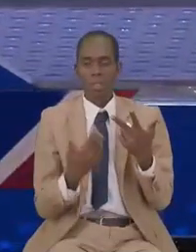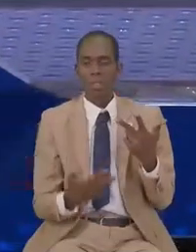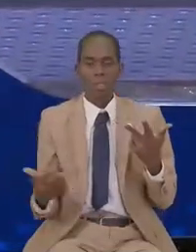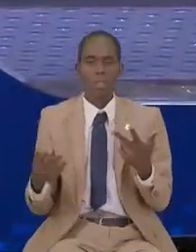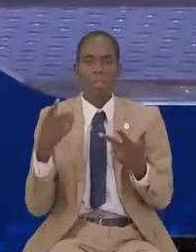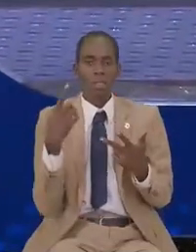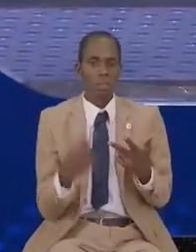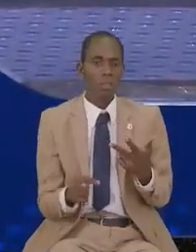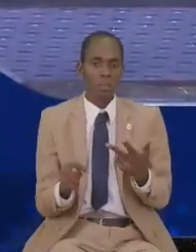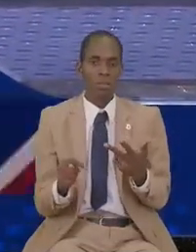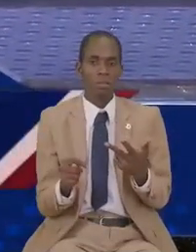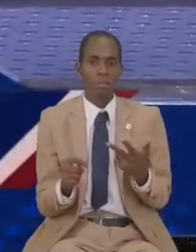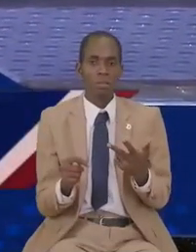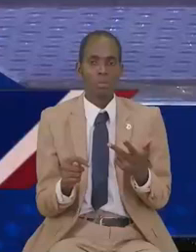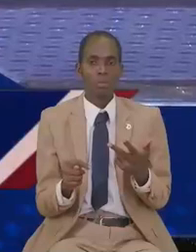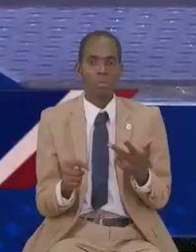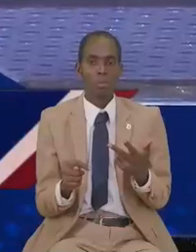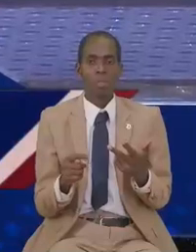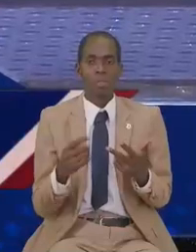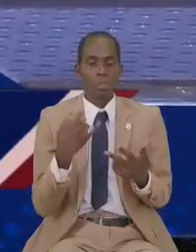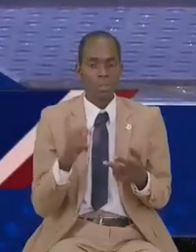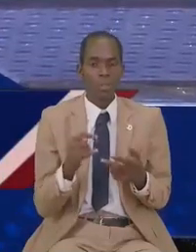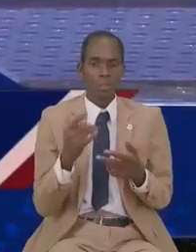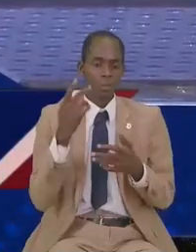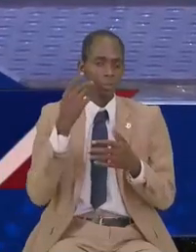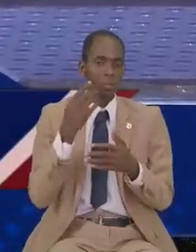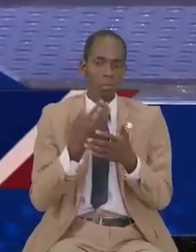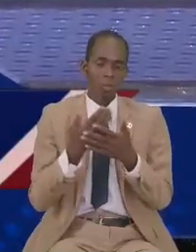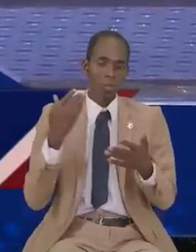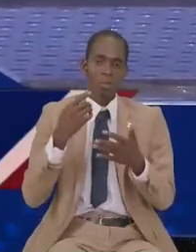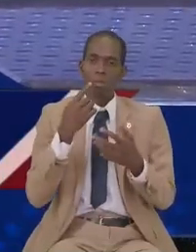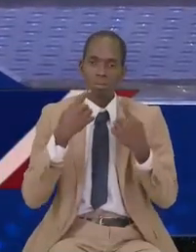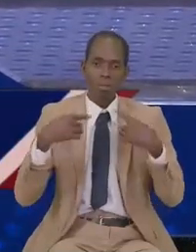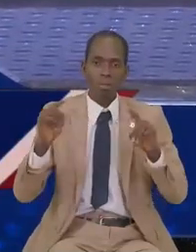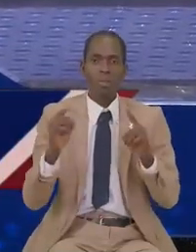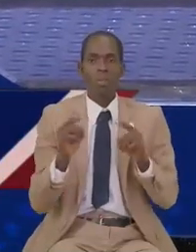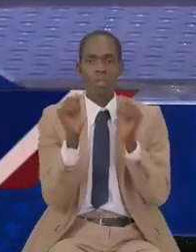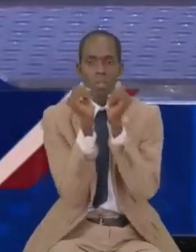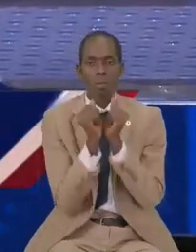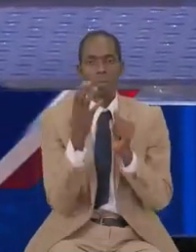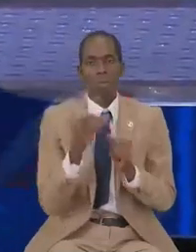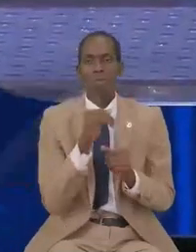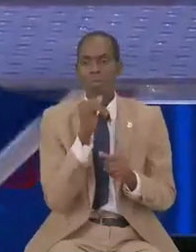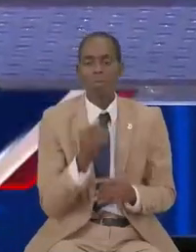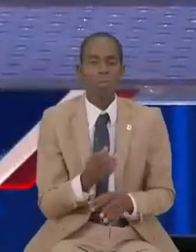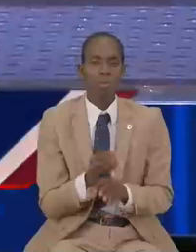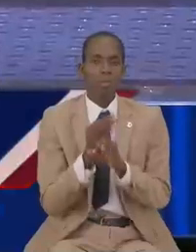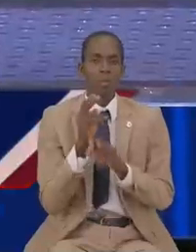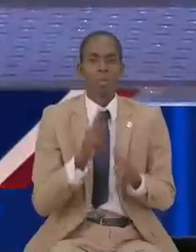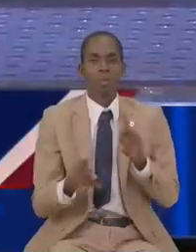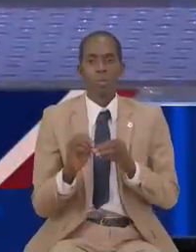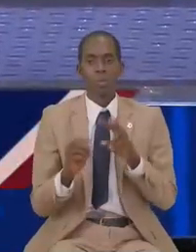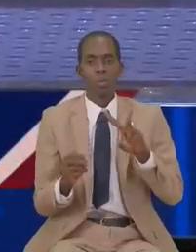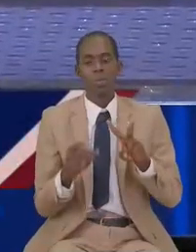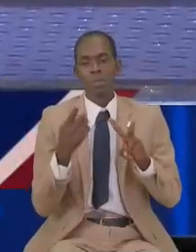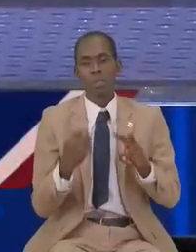sous-thème. La captivité prédite du peuple infidèle. Deux. La condition